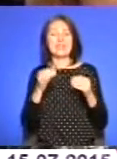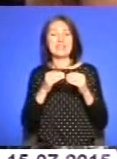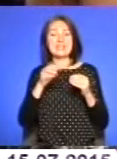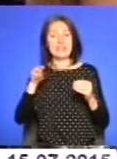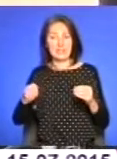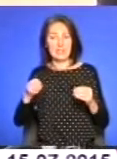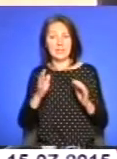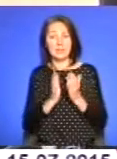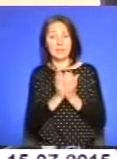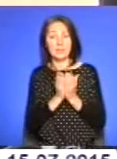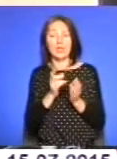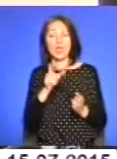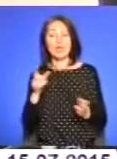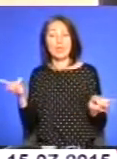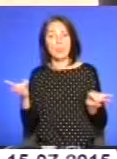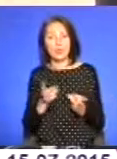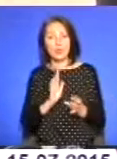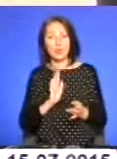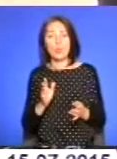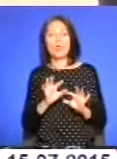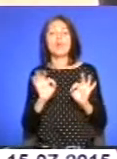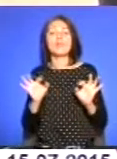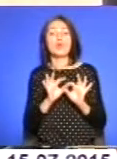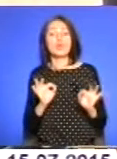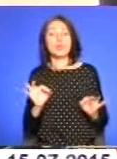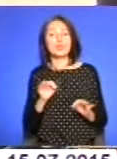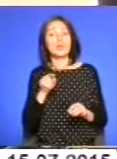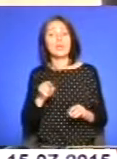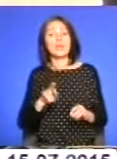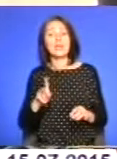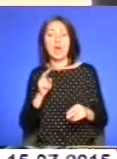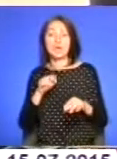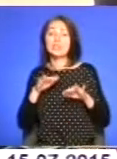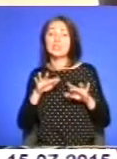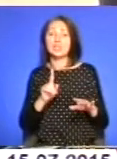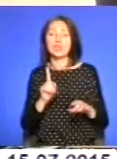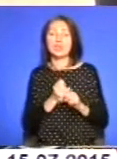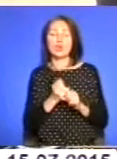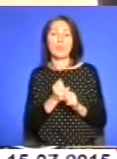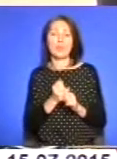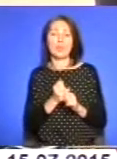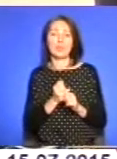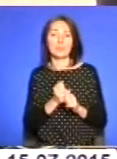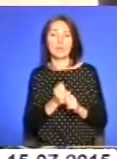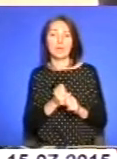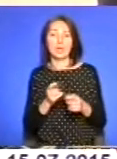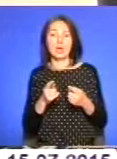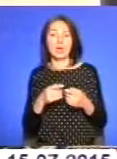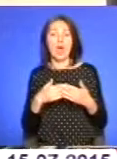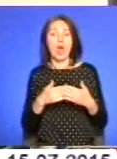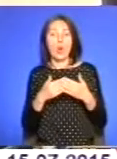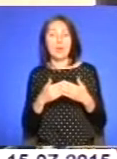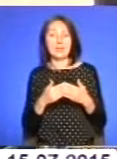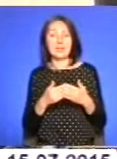тисяч. Людям потрібно було якусь інформацію про те, як діяти, що робити, бо рух Зарваницька громадська ініціатива